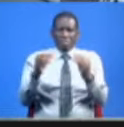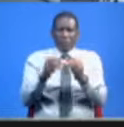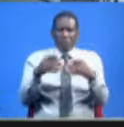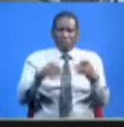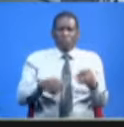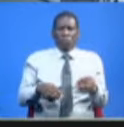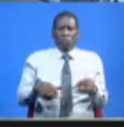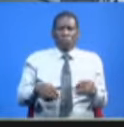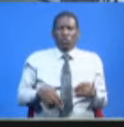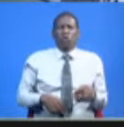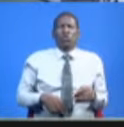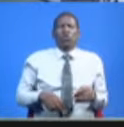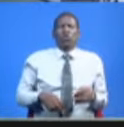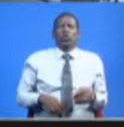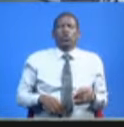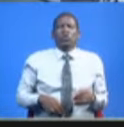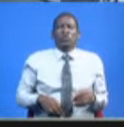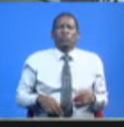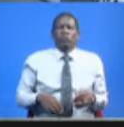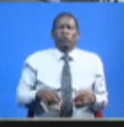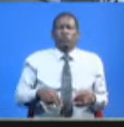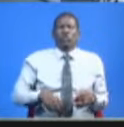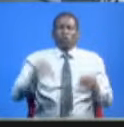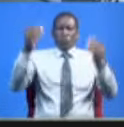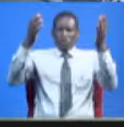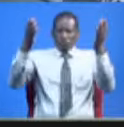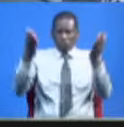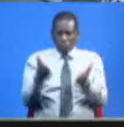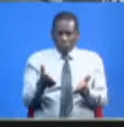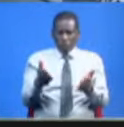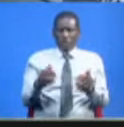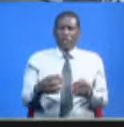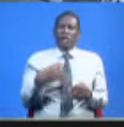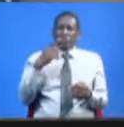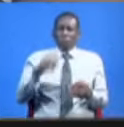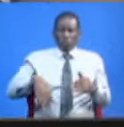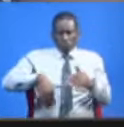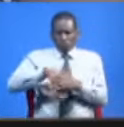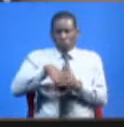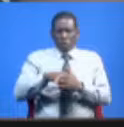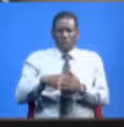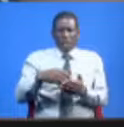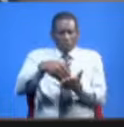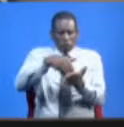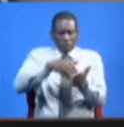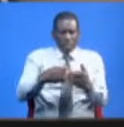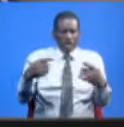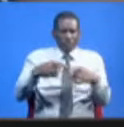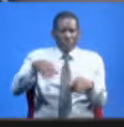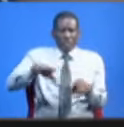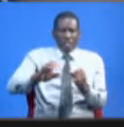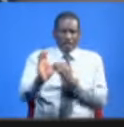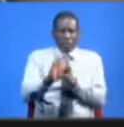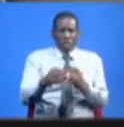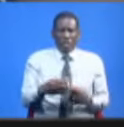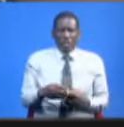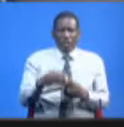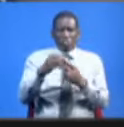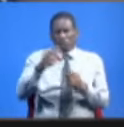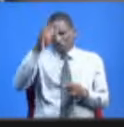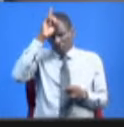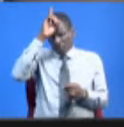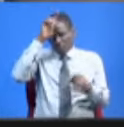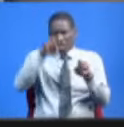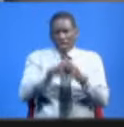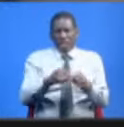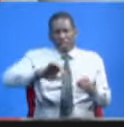Ufa, Hussein alisitiza ukuzaji wa soka umefifia katika maeneo tofauti humu nchini, hasa mashinani, huku miji